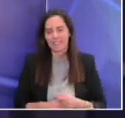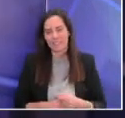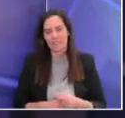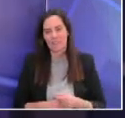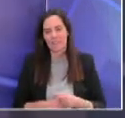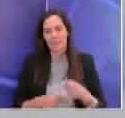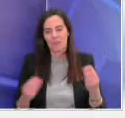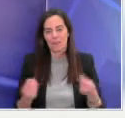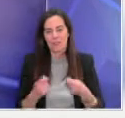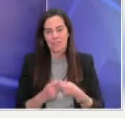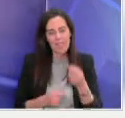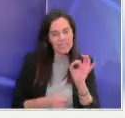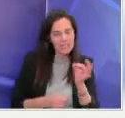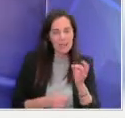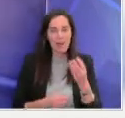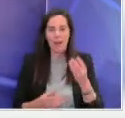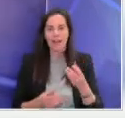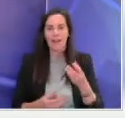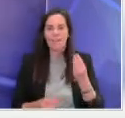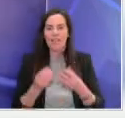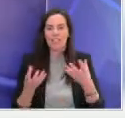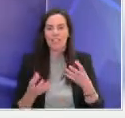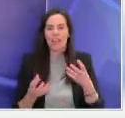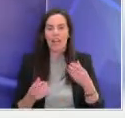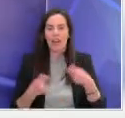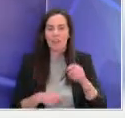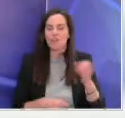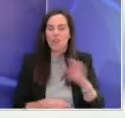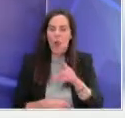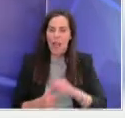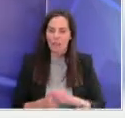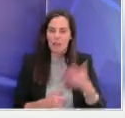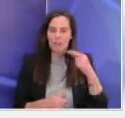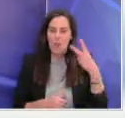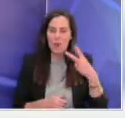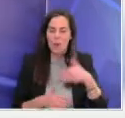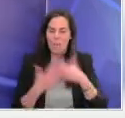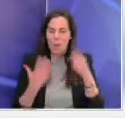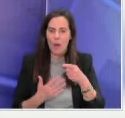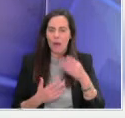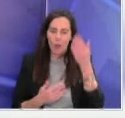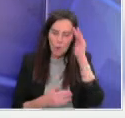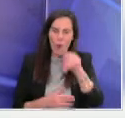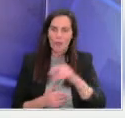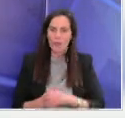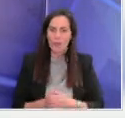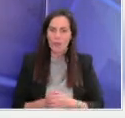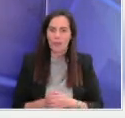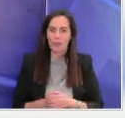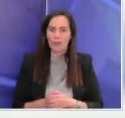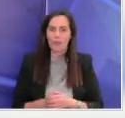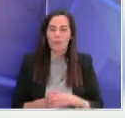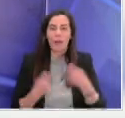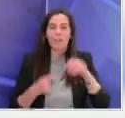בענייני הזימה והסקס של חברי כנסת. ברור. שולח לי הבחור הזה לפני יומיים בבוקר את ההודעה הזאת. סיפה בלעדית.